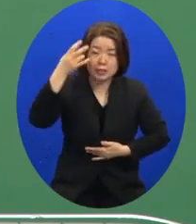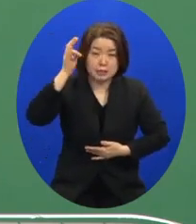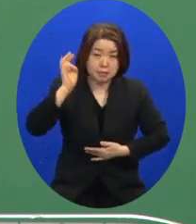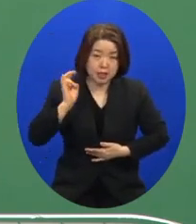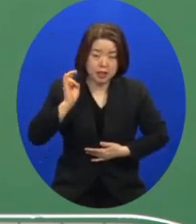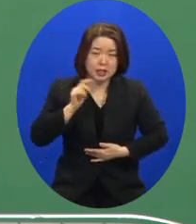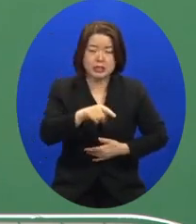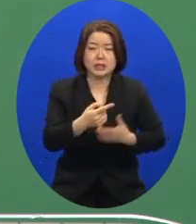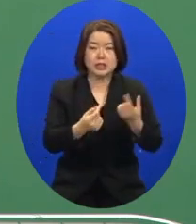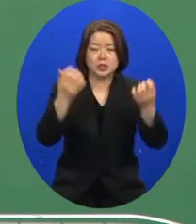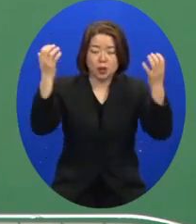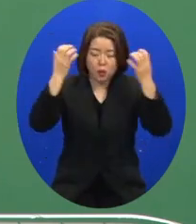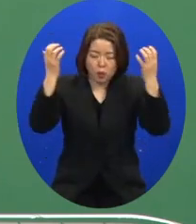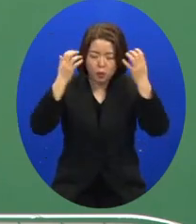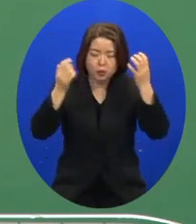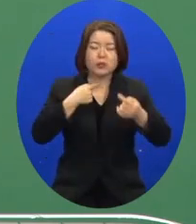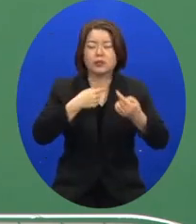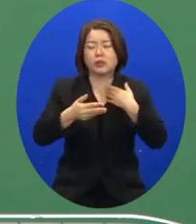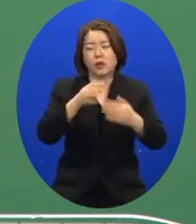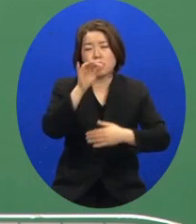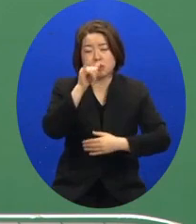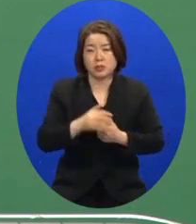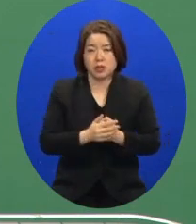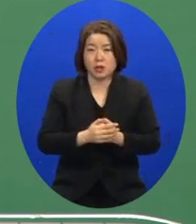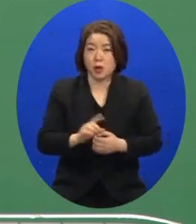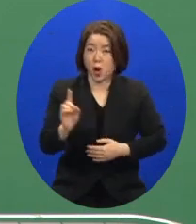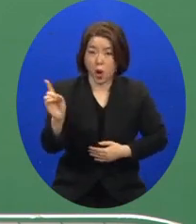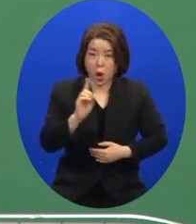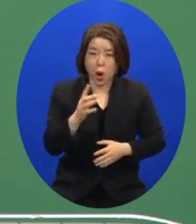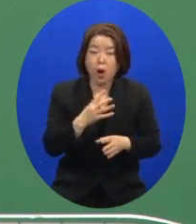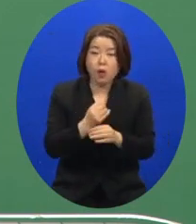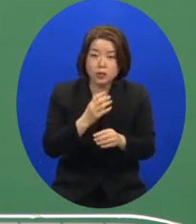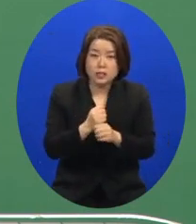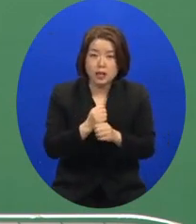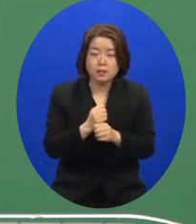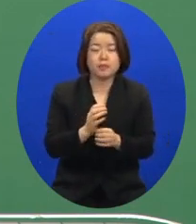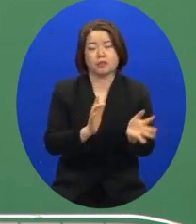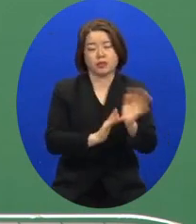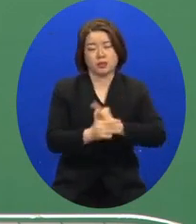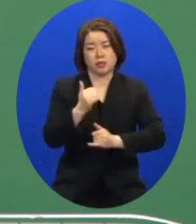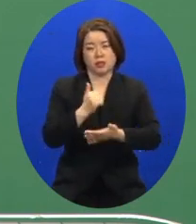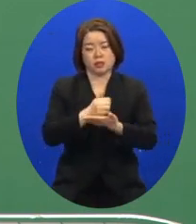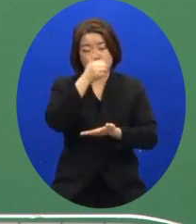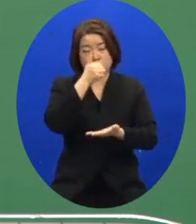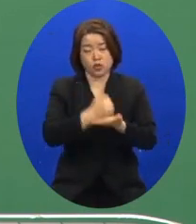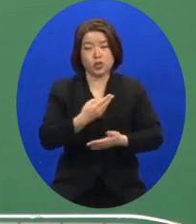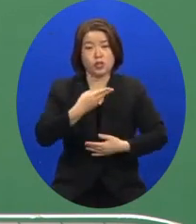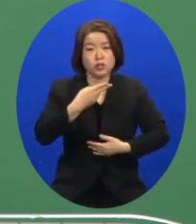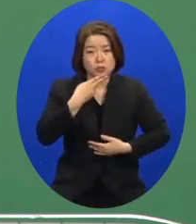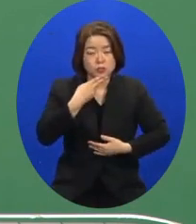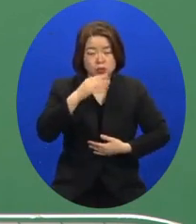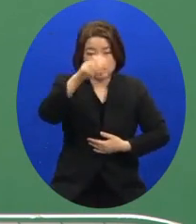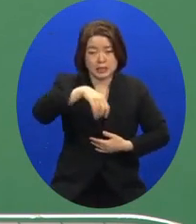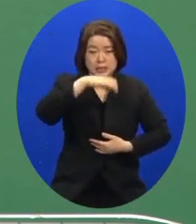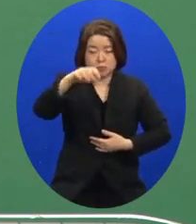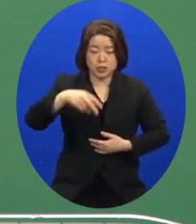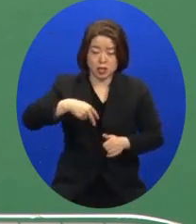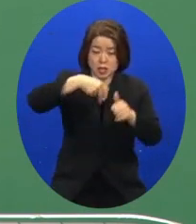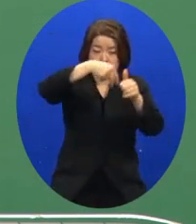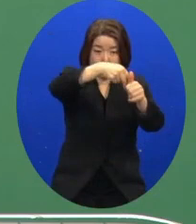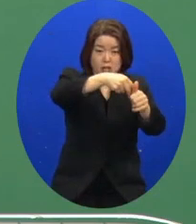겪습니다. 가장 특별한 때가 예수님이 죄 없이 십자가에 달려 죽으시는